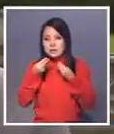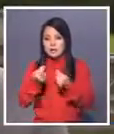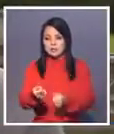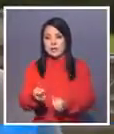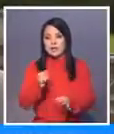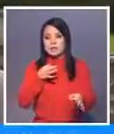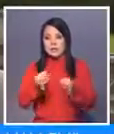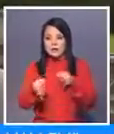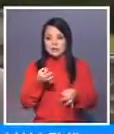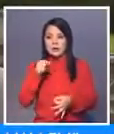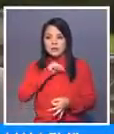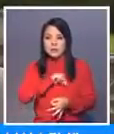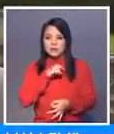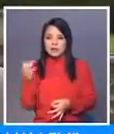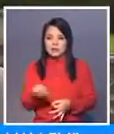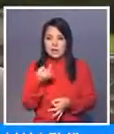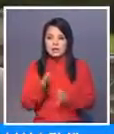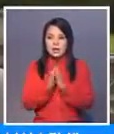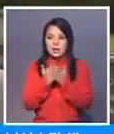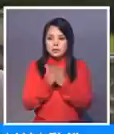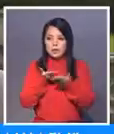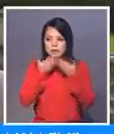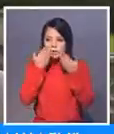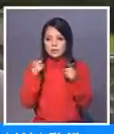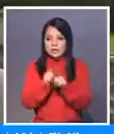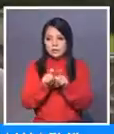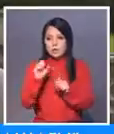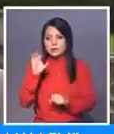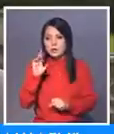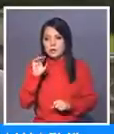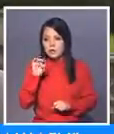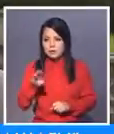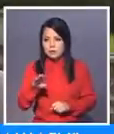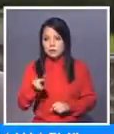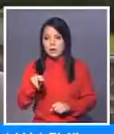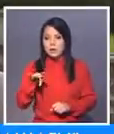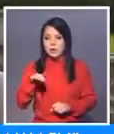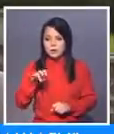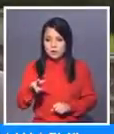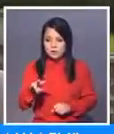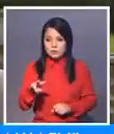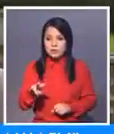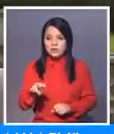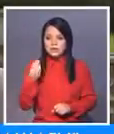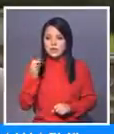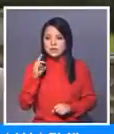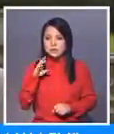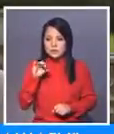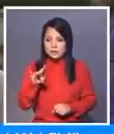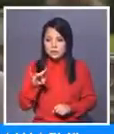сөйлесесің, сұхбаттасасың. Кітап арқылы Сократпен, Платонмен,